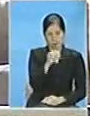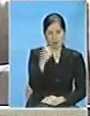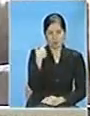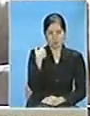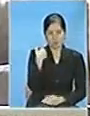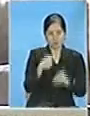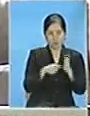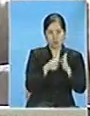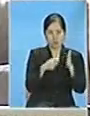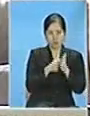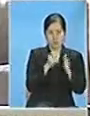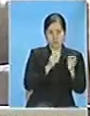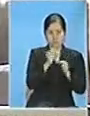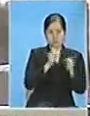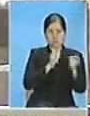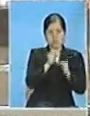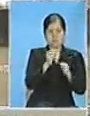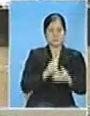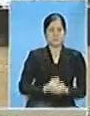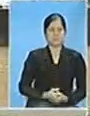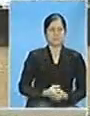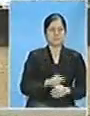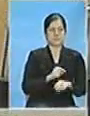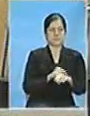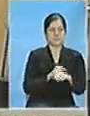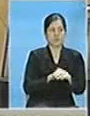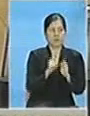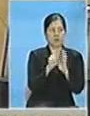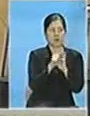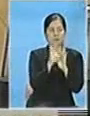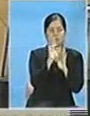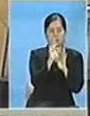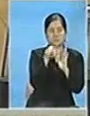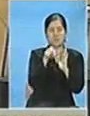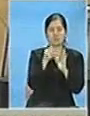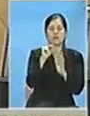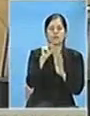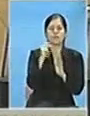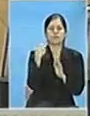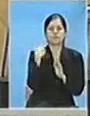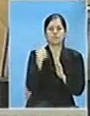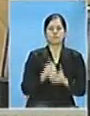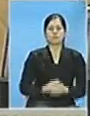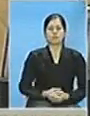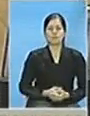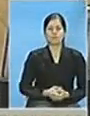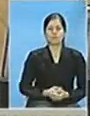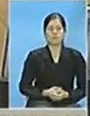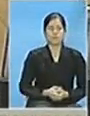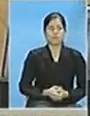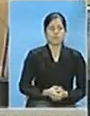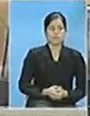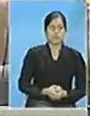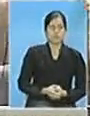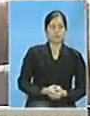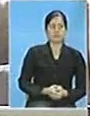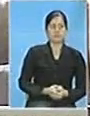อ่ะนะครับ ท่านนะท่านใช้เวลา7นาทีครึ่งแล้วนะครับเดี๋ยวเวลาต่อไปนะครับขอความกรุณา